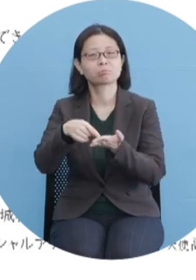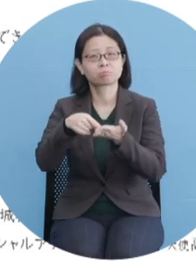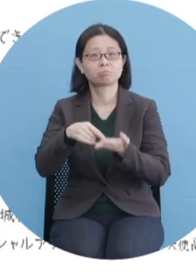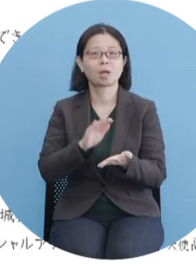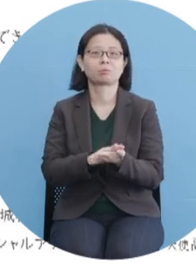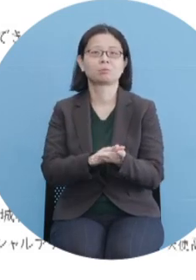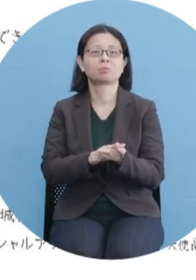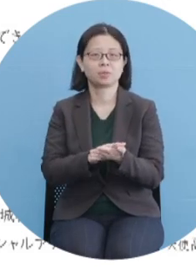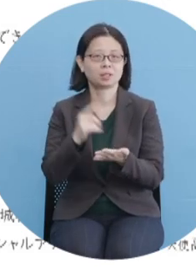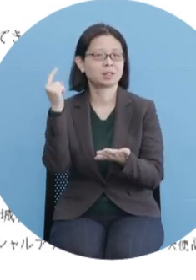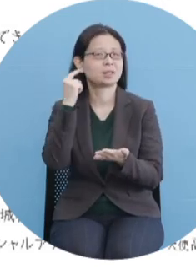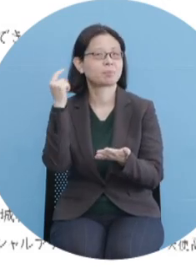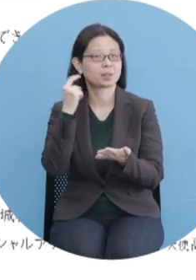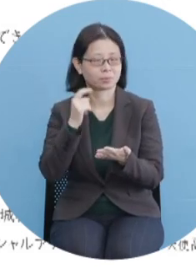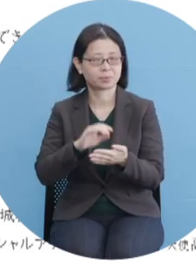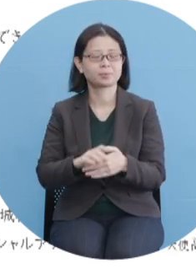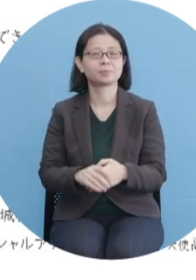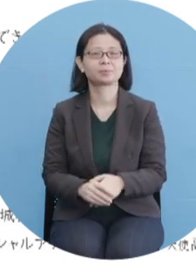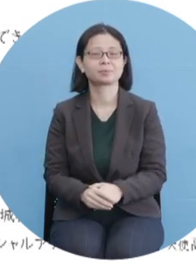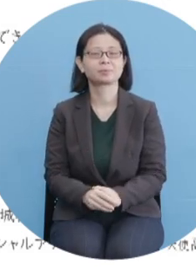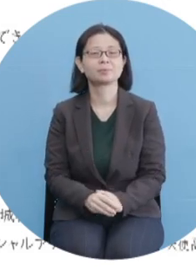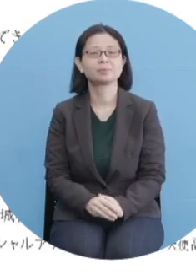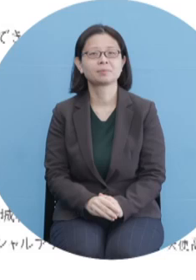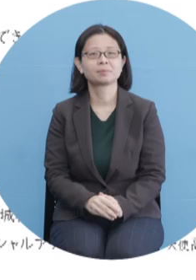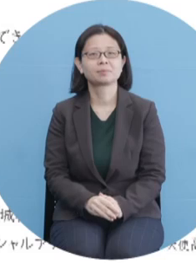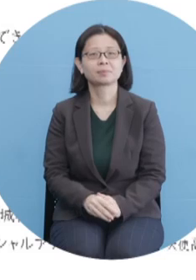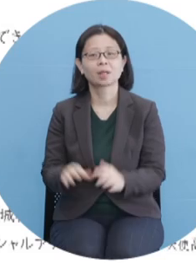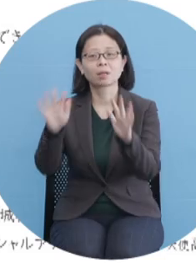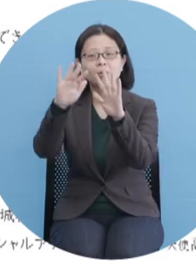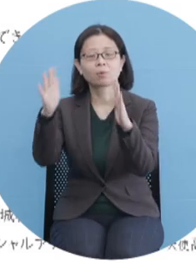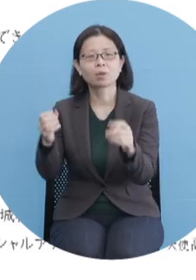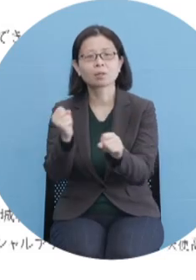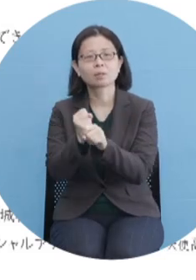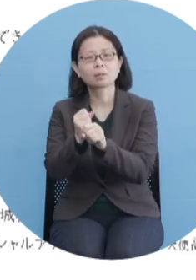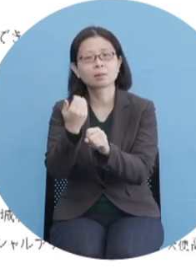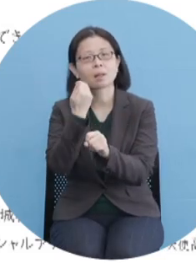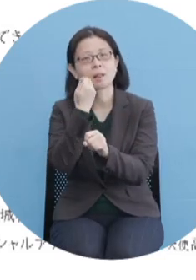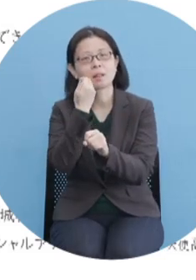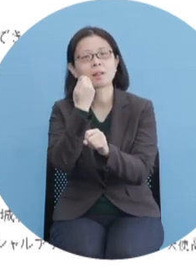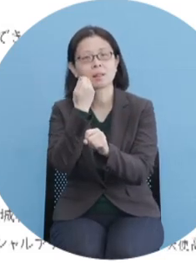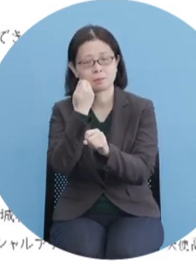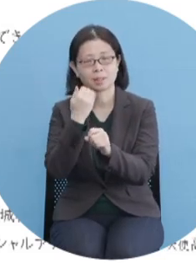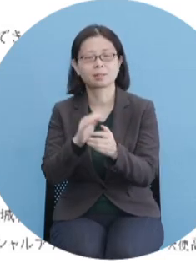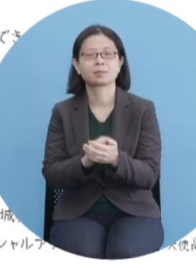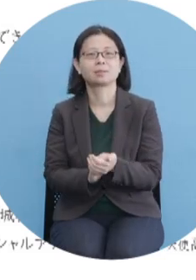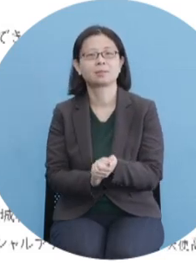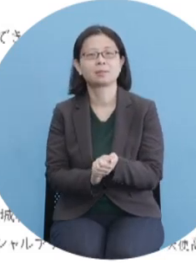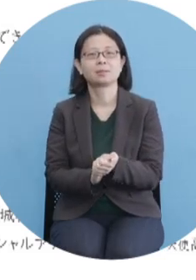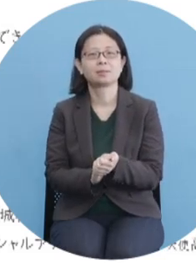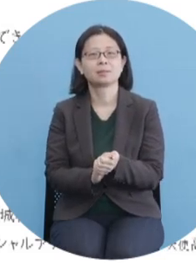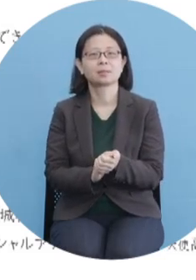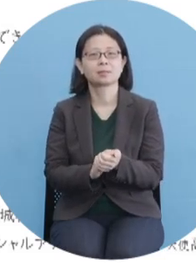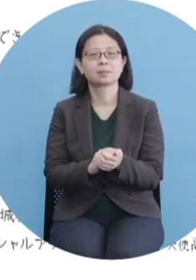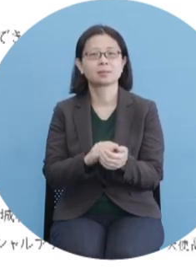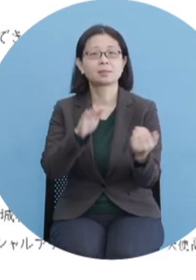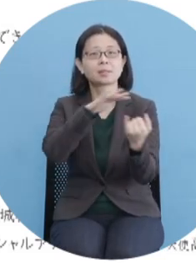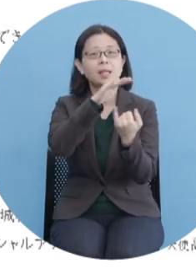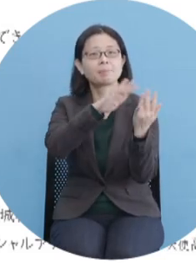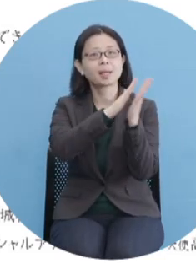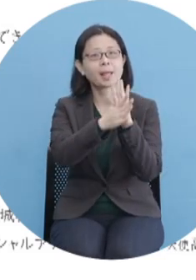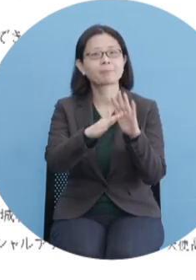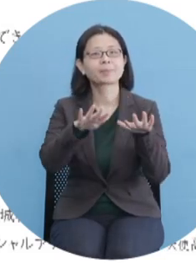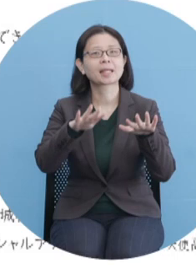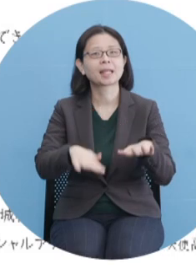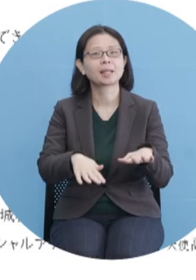てるという風に聞いてえおりますキャラクターデザインにこのデザインそのものについてはえ今張り